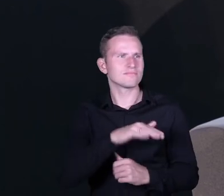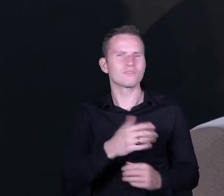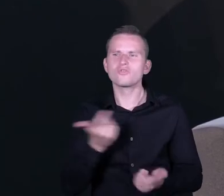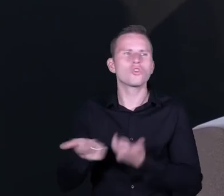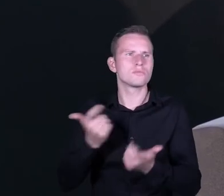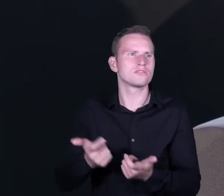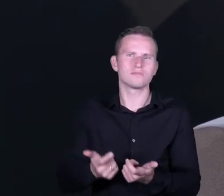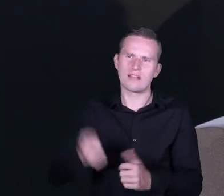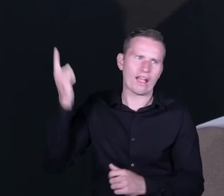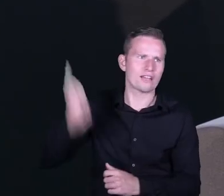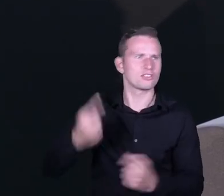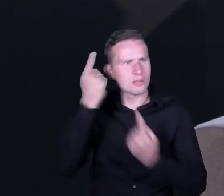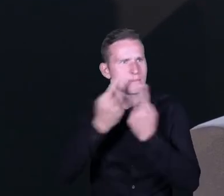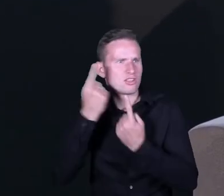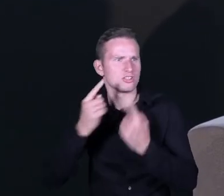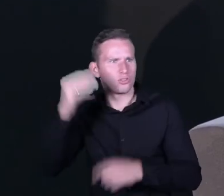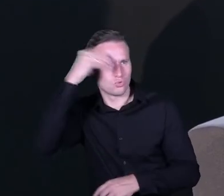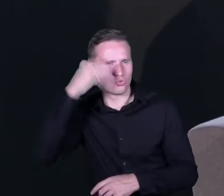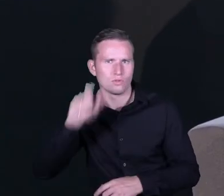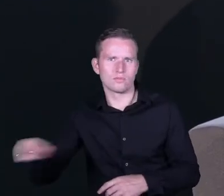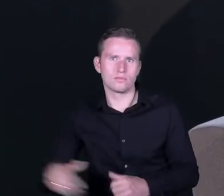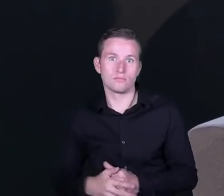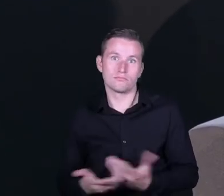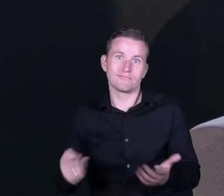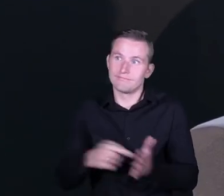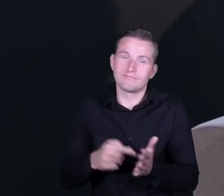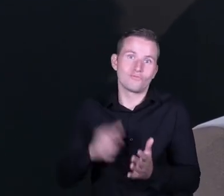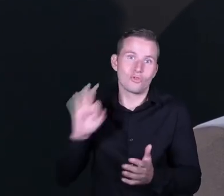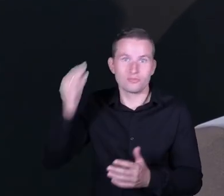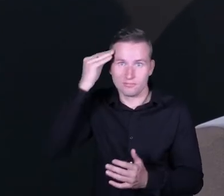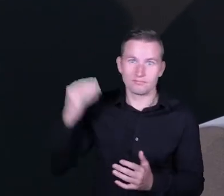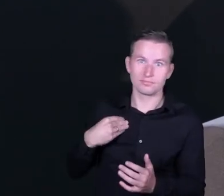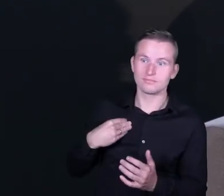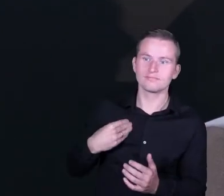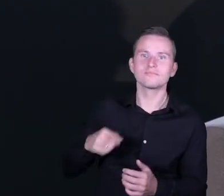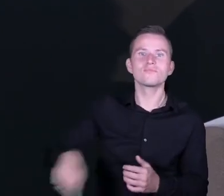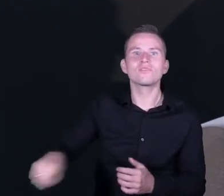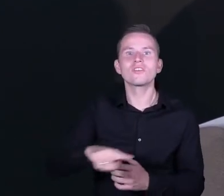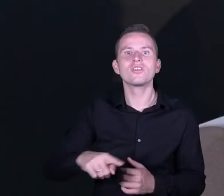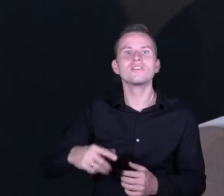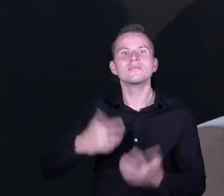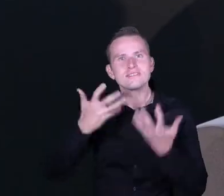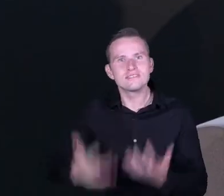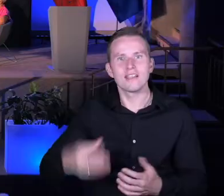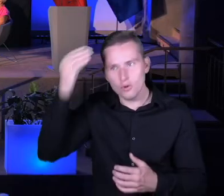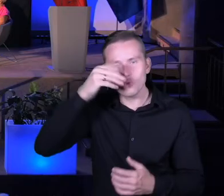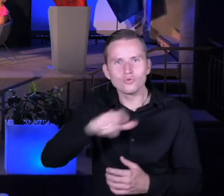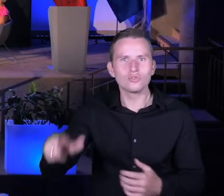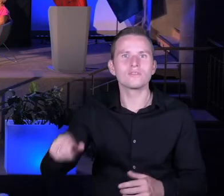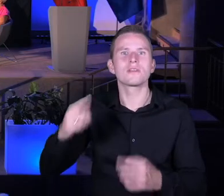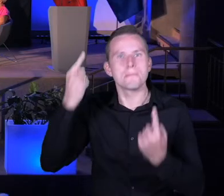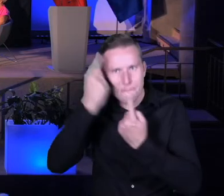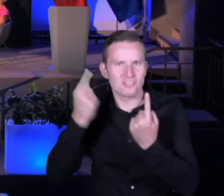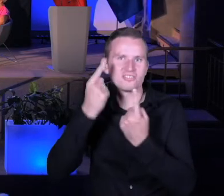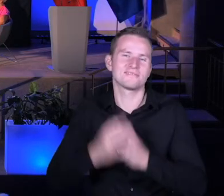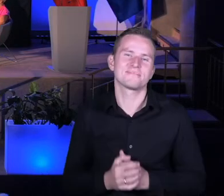myśleć. Właśnie o to nam chodziło, żeby usłyszeć taki komunikat, że chcemy, żeby nasi uczniowie myśleli. To bardzo dobra